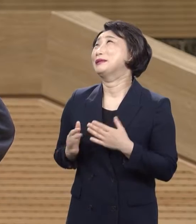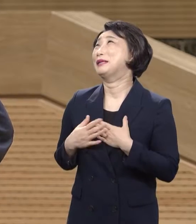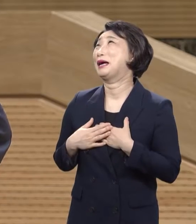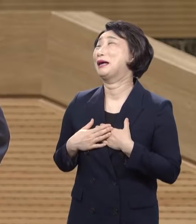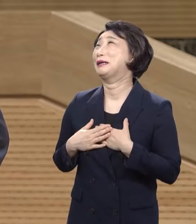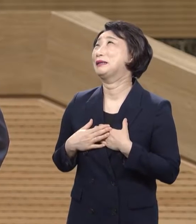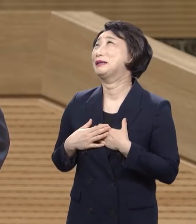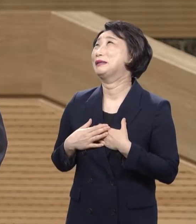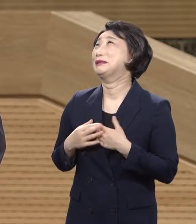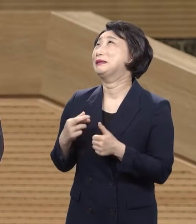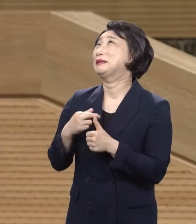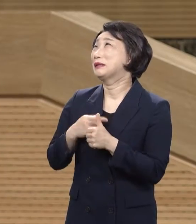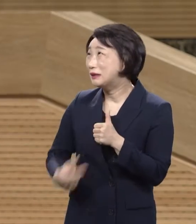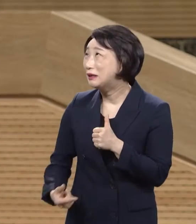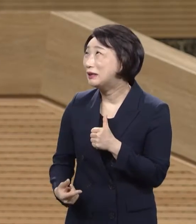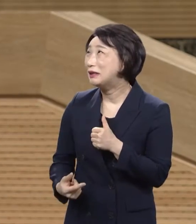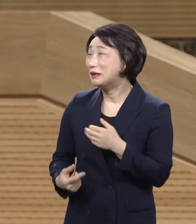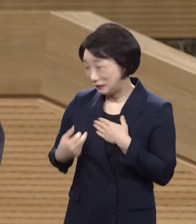버섯으로